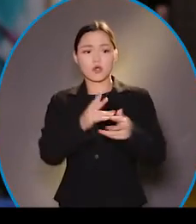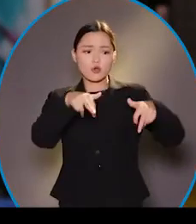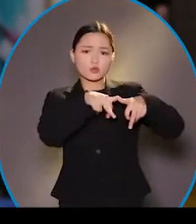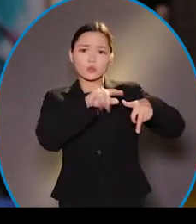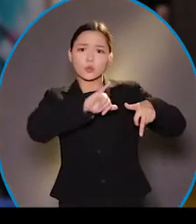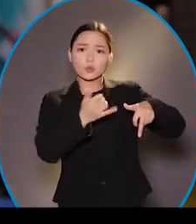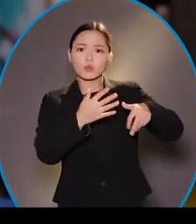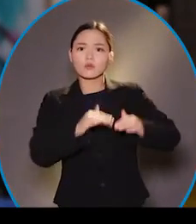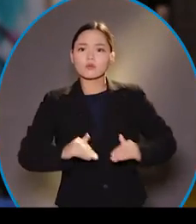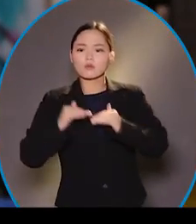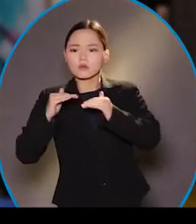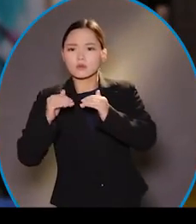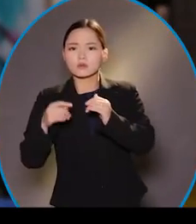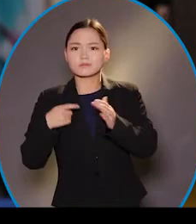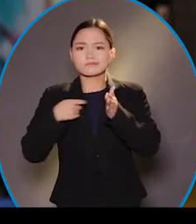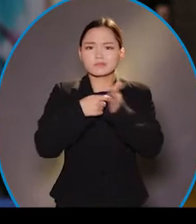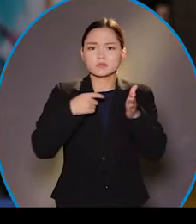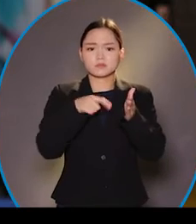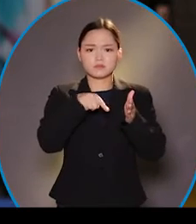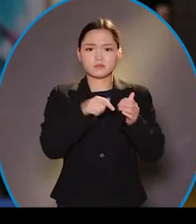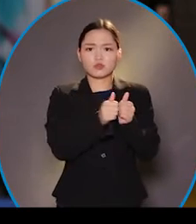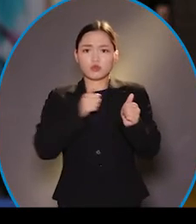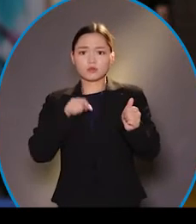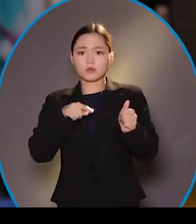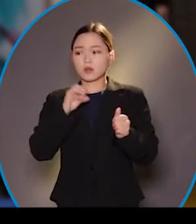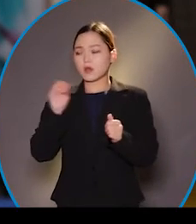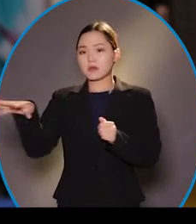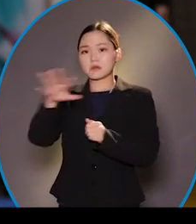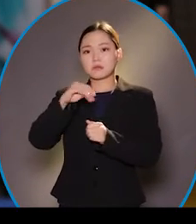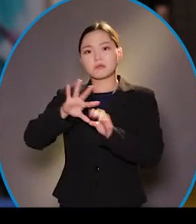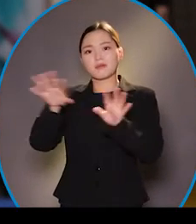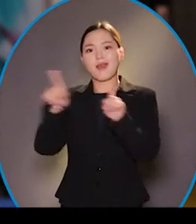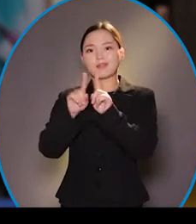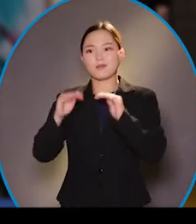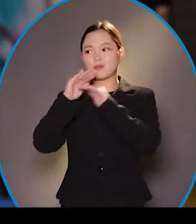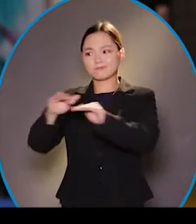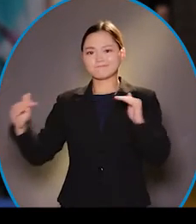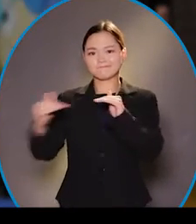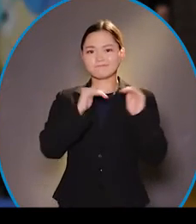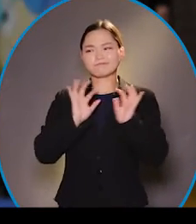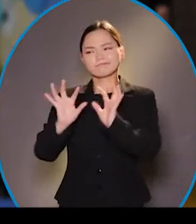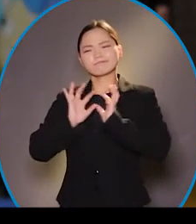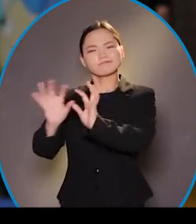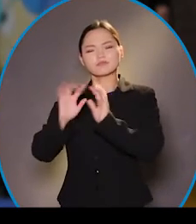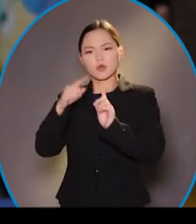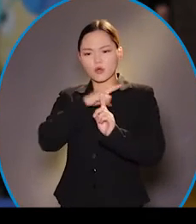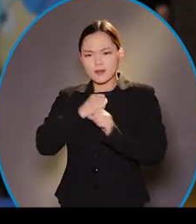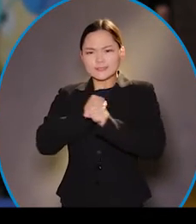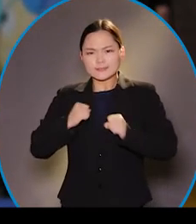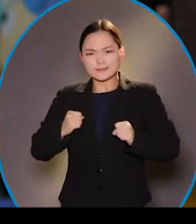хөгжлийн хоцрогдол учраас энгийн хүүхдүүдтэй яг энэ тэнцүү ингээд явуулахаар хүүхэд аяанда өөрийгөө хүчлээд